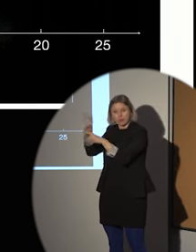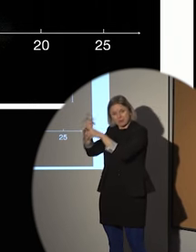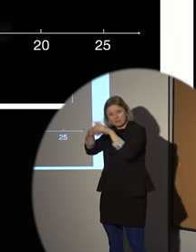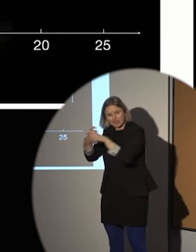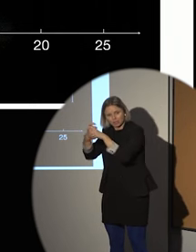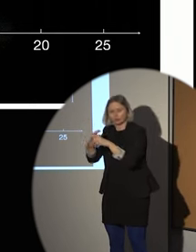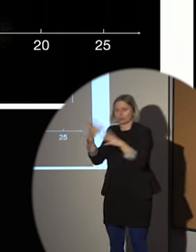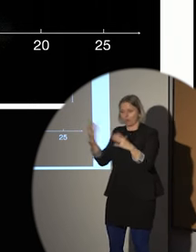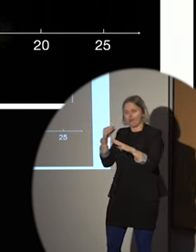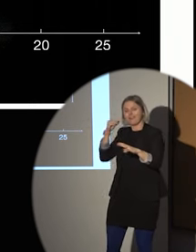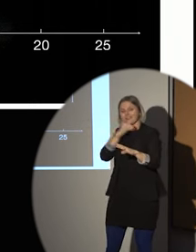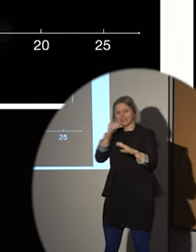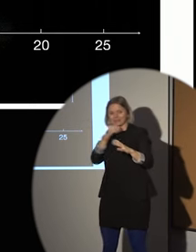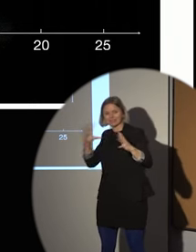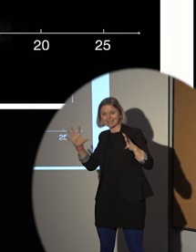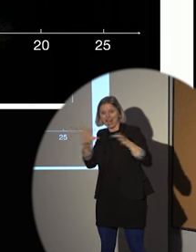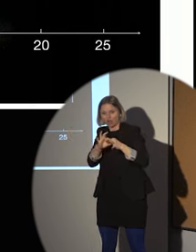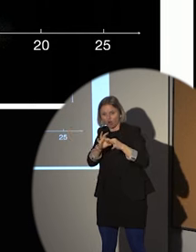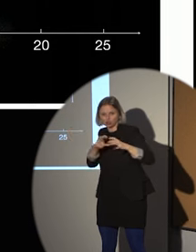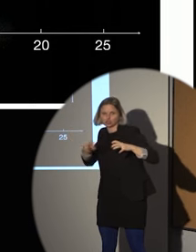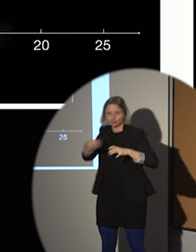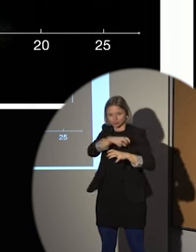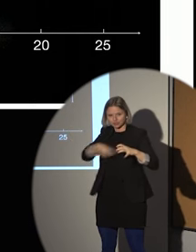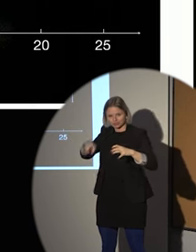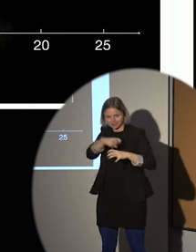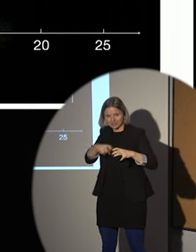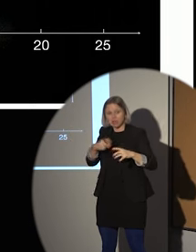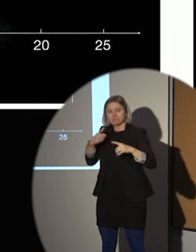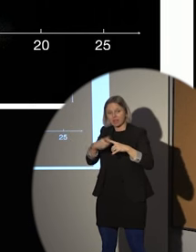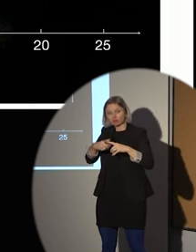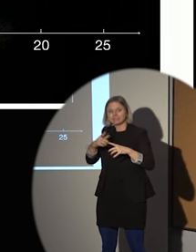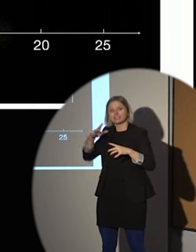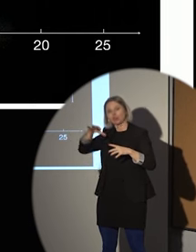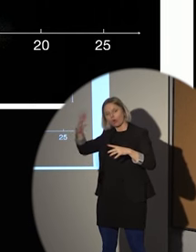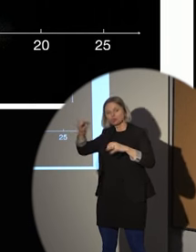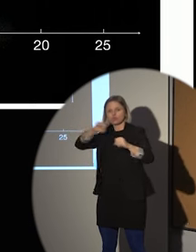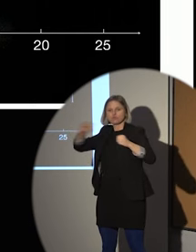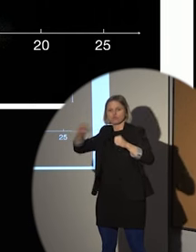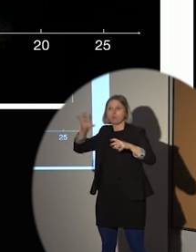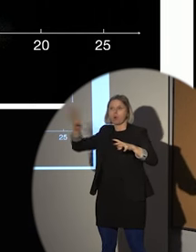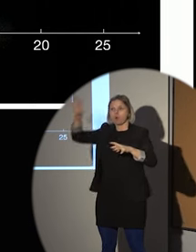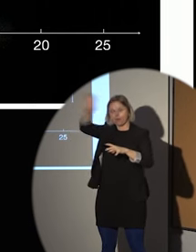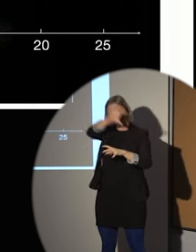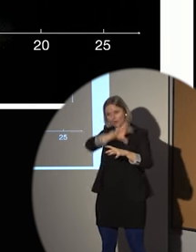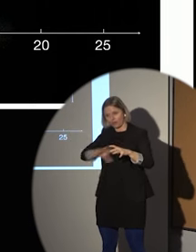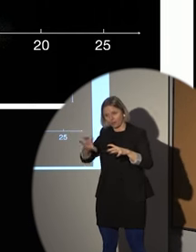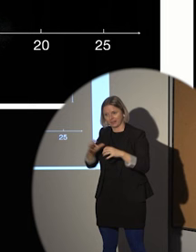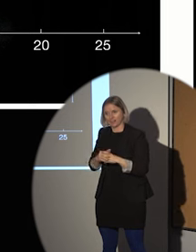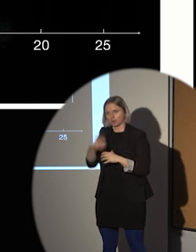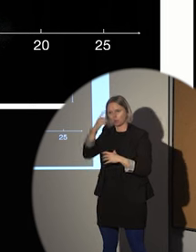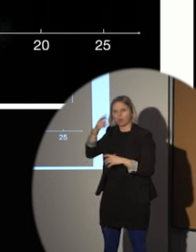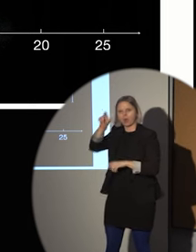vitesse radiale d'un objet, mais aussi les mouvements dans le ciel. Alors pourquoi c'est le Saint Graal pour les